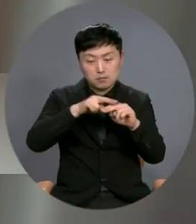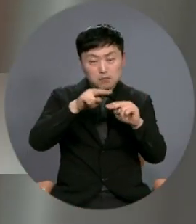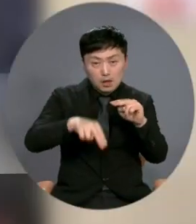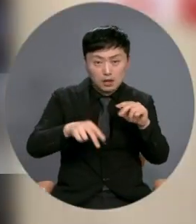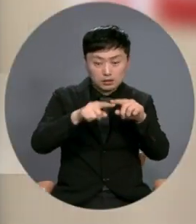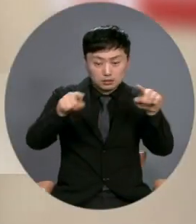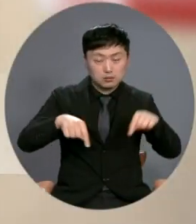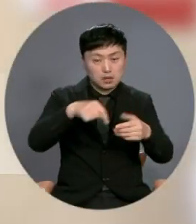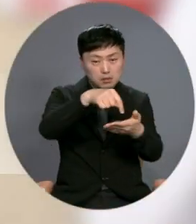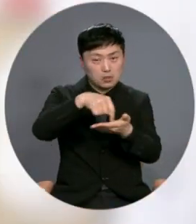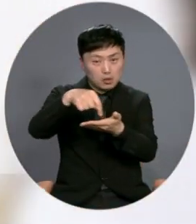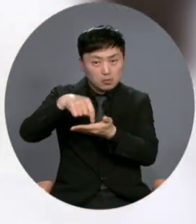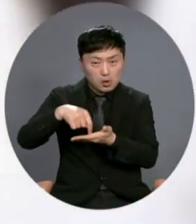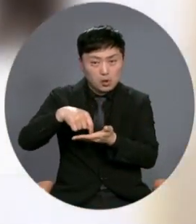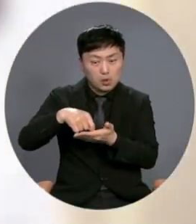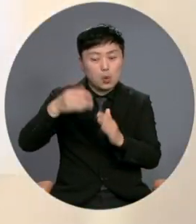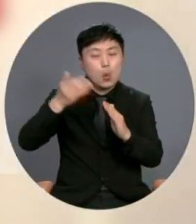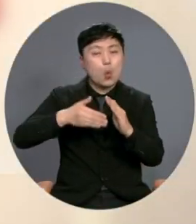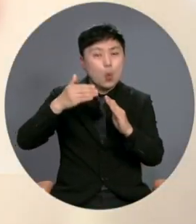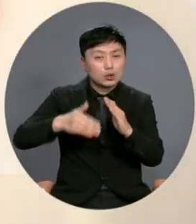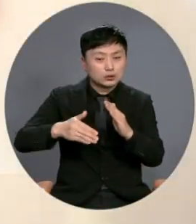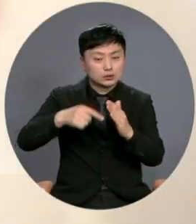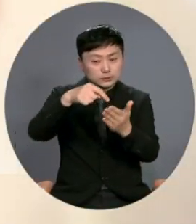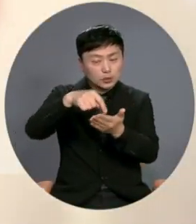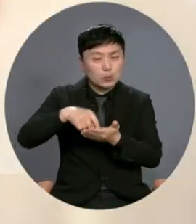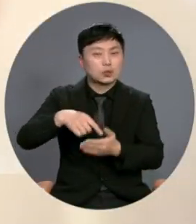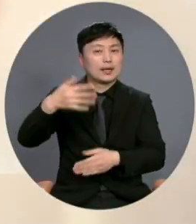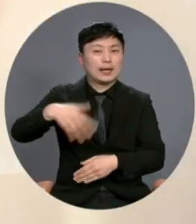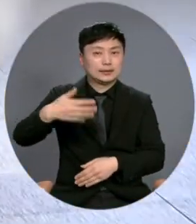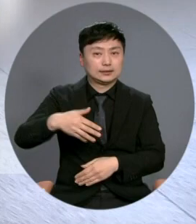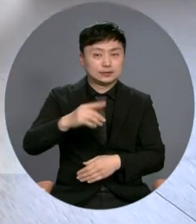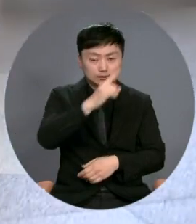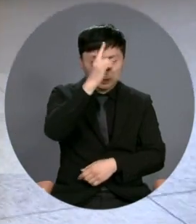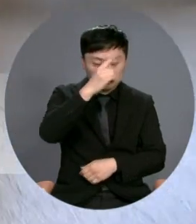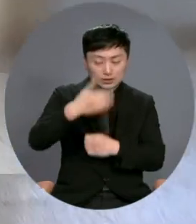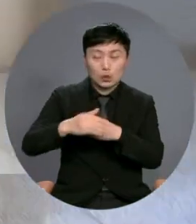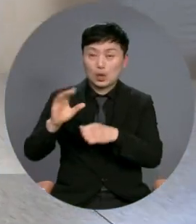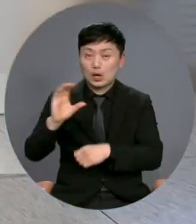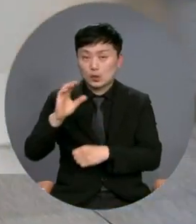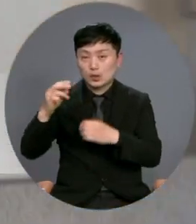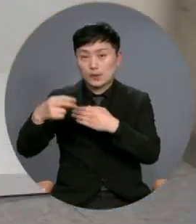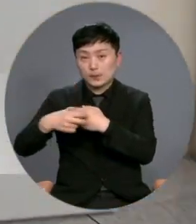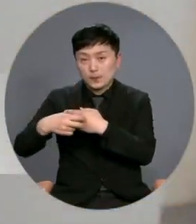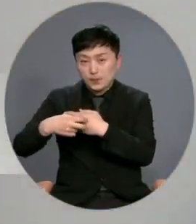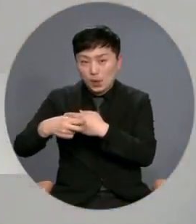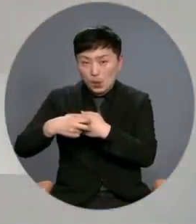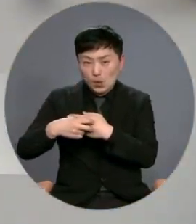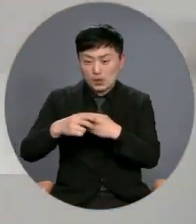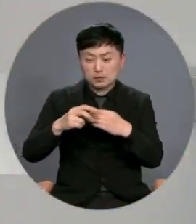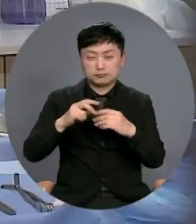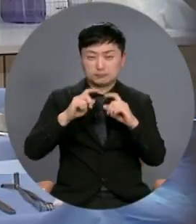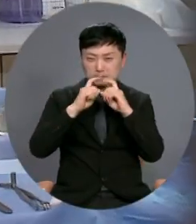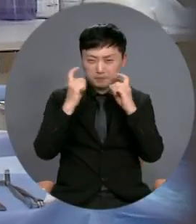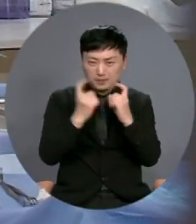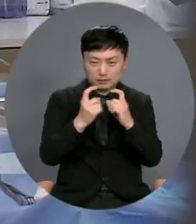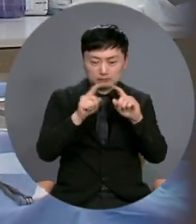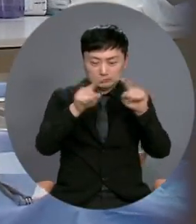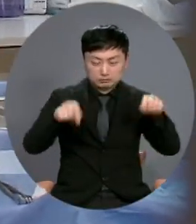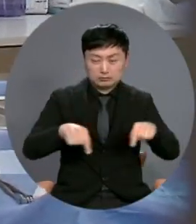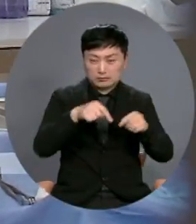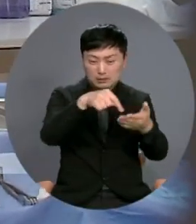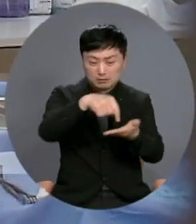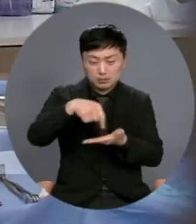뿐 공식 접수된 것은 없다고 밝혔습니다. 계명대와 대구 가톨릭대 병원은 개별적으로 사직서를 제출하고 있는